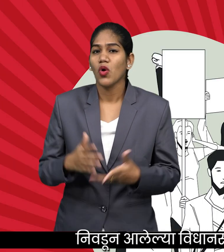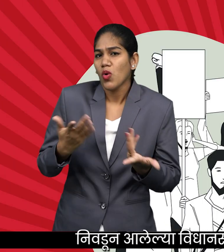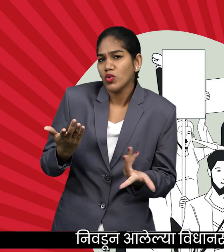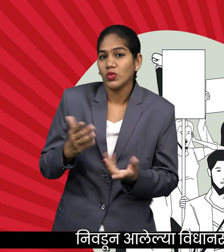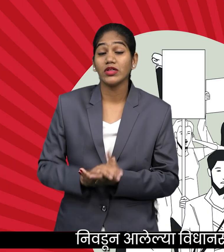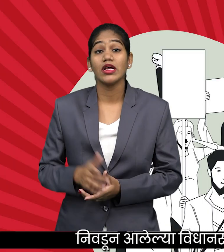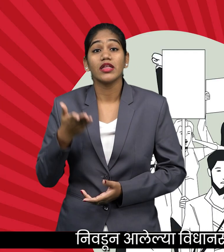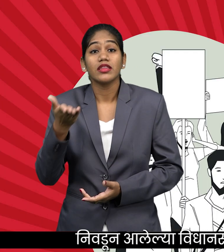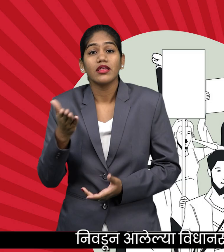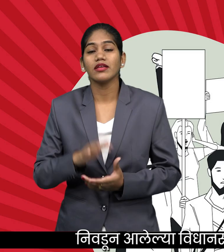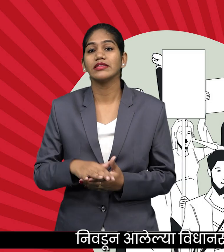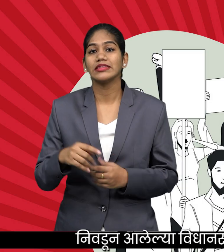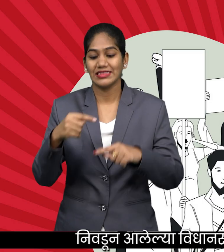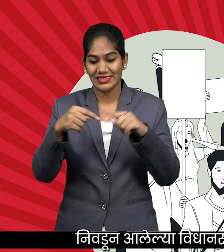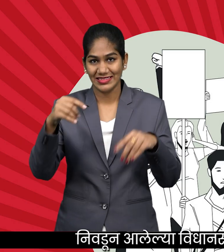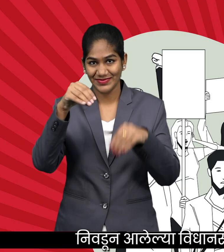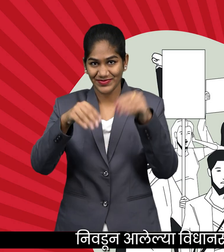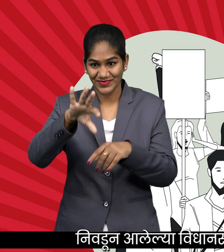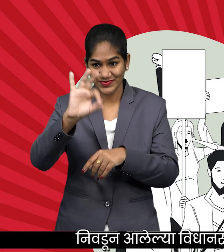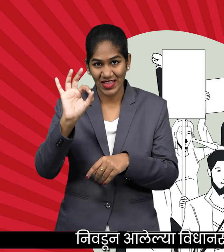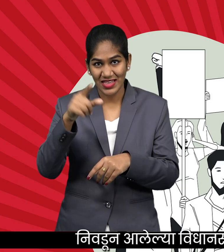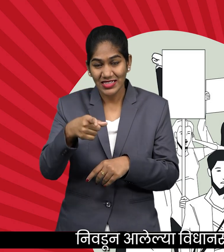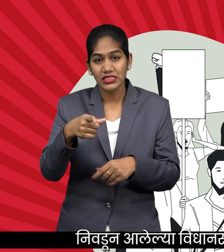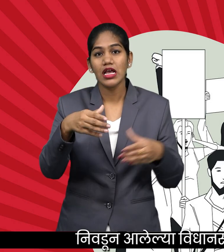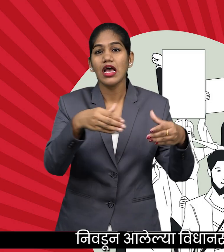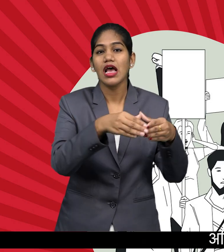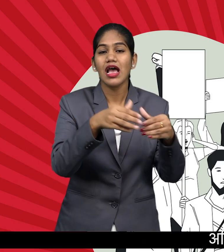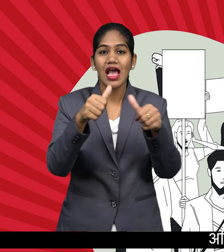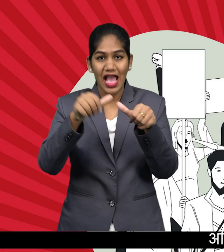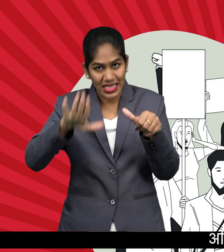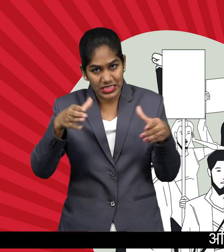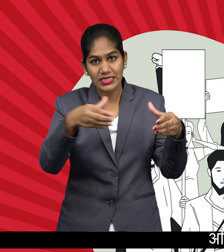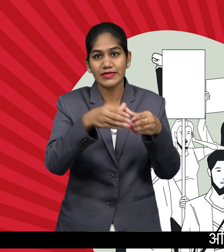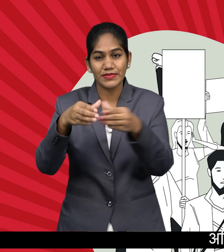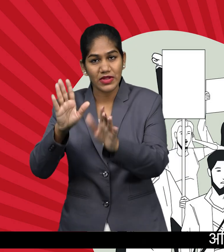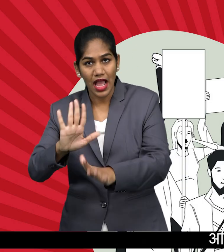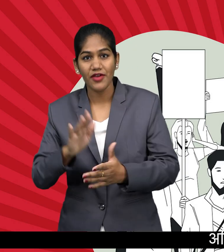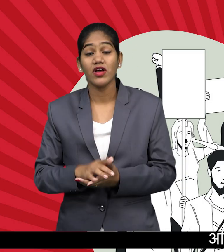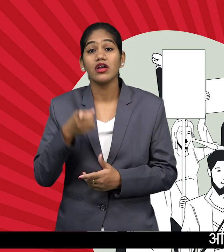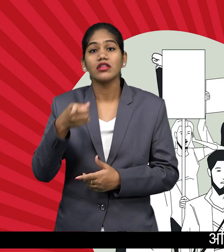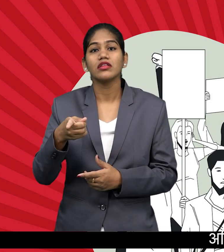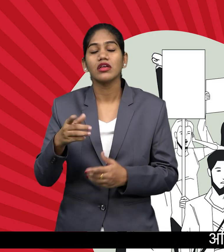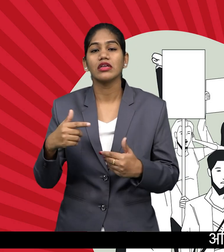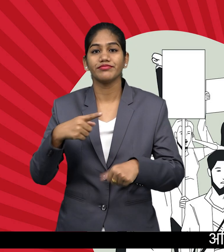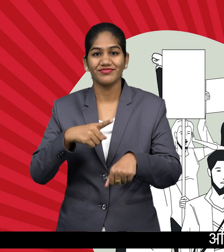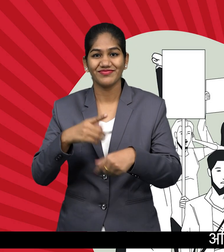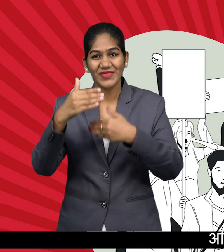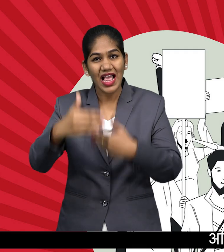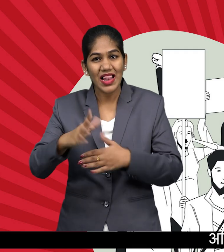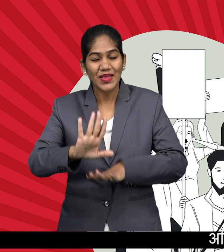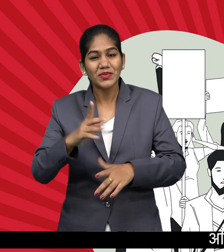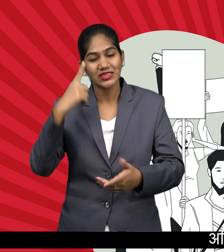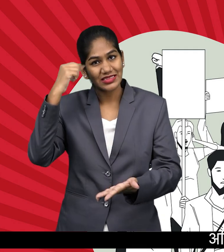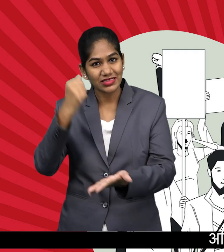निवडून आलेल्या विधानसभा असल्या तरी त्यांच्याकडे निर्णय घेण्याचे अधिकार मर्यादित होते